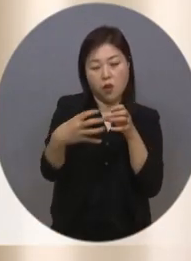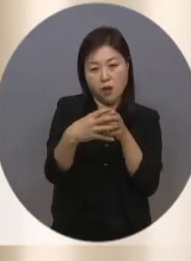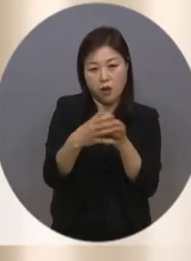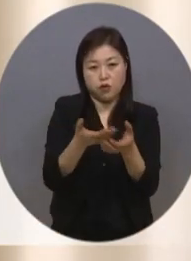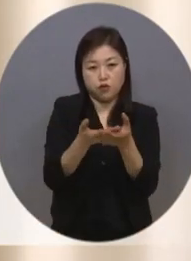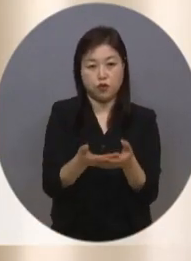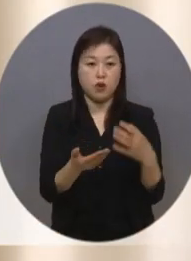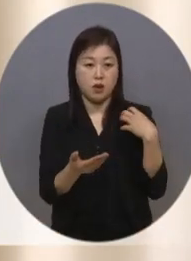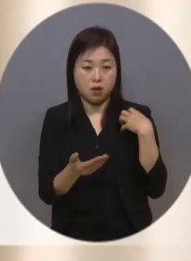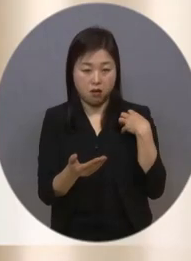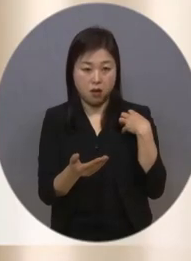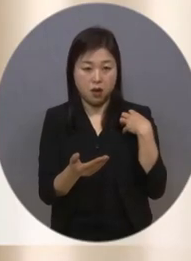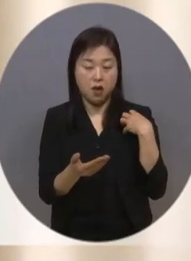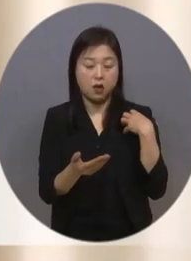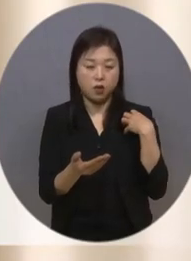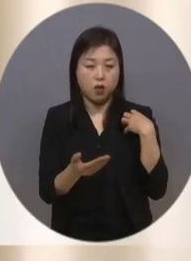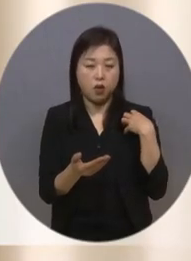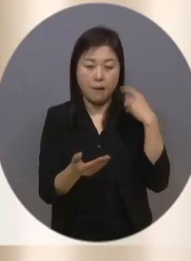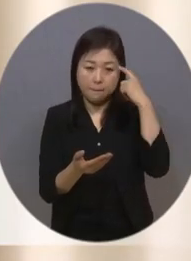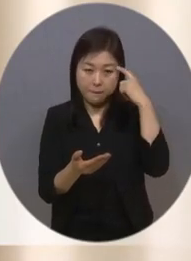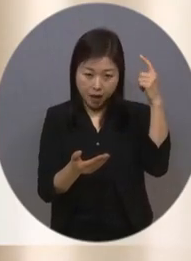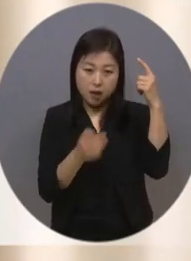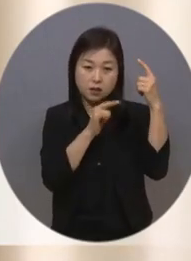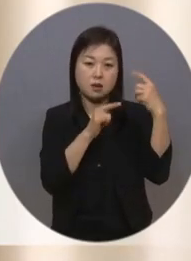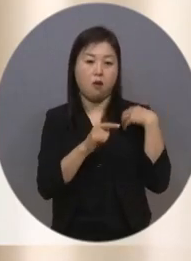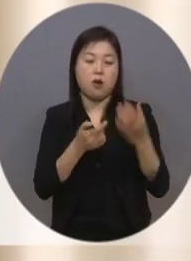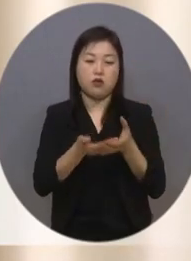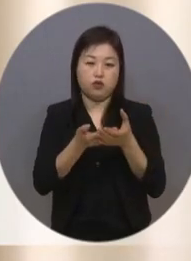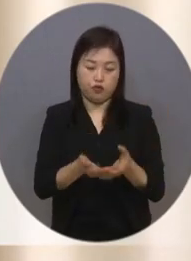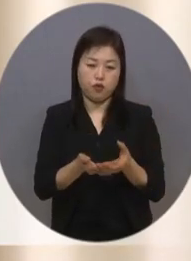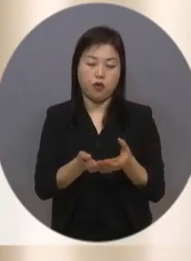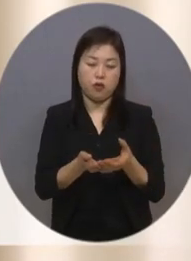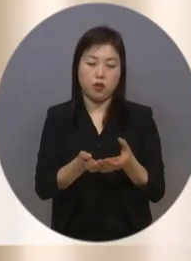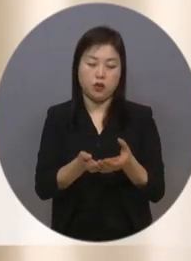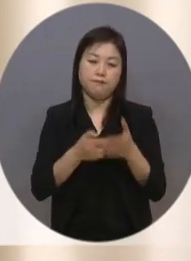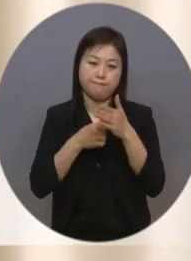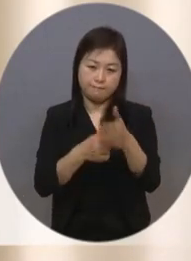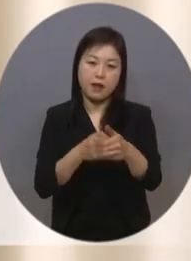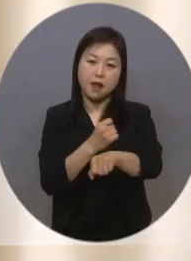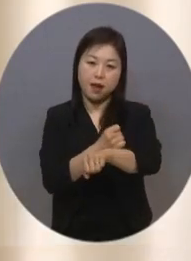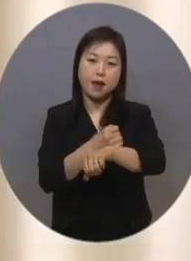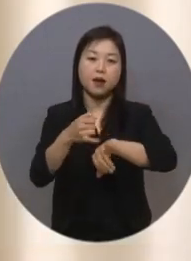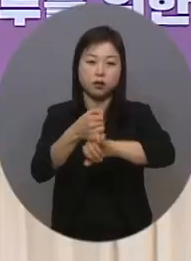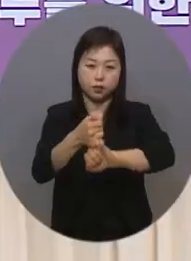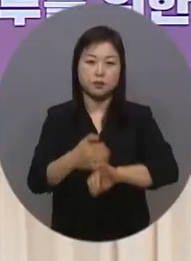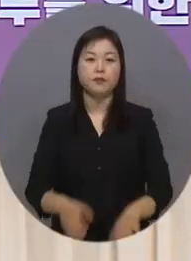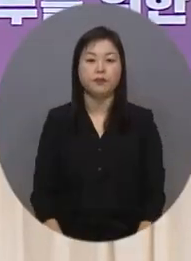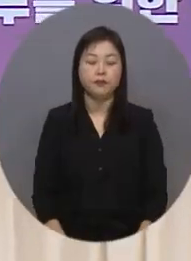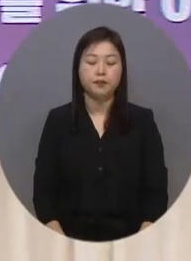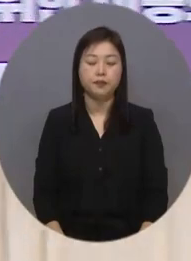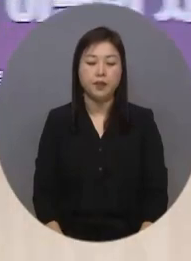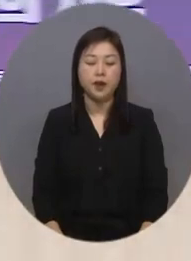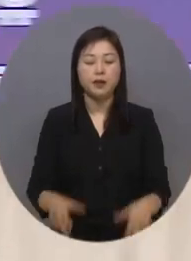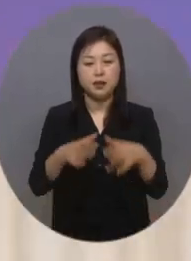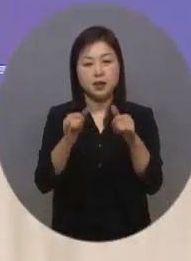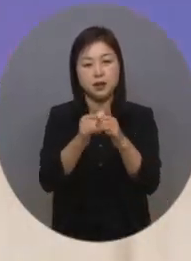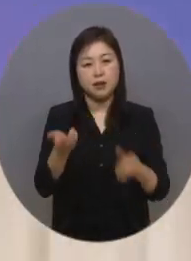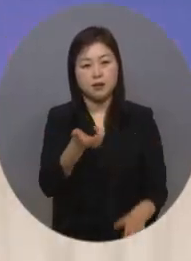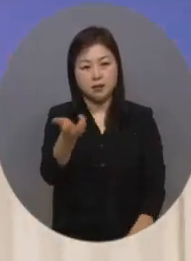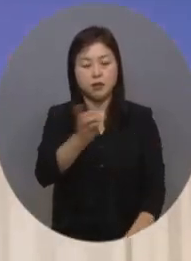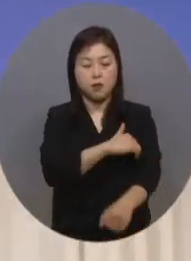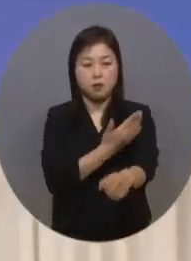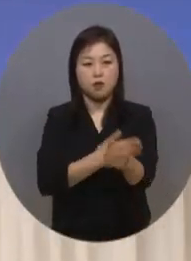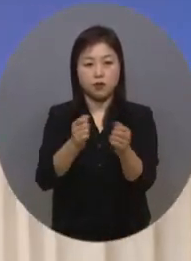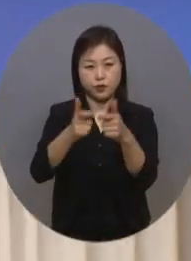구심점이라 싱크탱크로서의 역할을 충실히 계속 이어나가겠습니다. 장애인 이동권 증진을